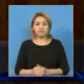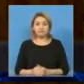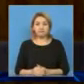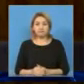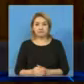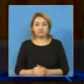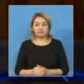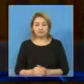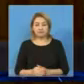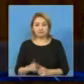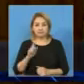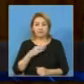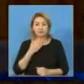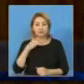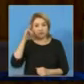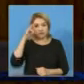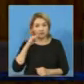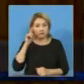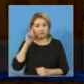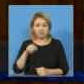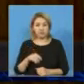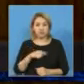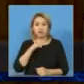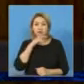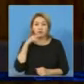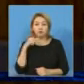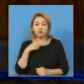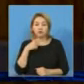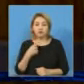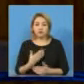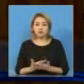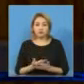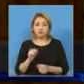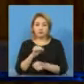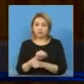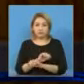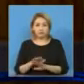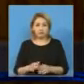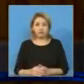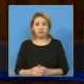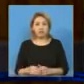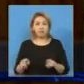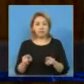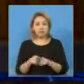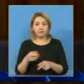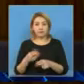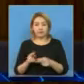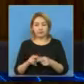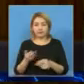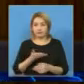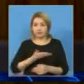басқосуларда мемлекеттік тілді біле тұрса да орыс тілінде сөйлеу әлі күнге дейін тоқтамай тұр. Сондықтан да